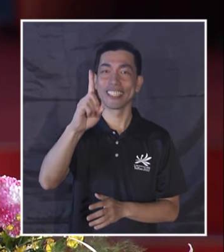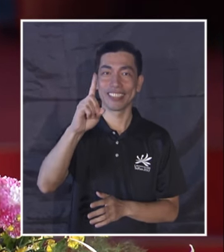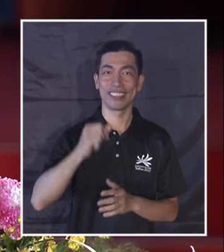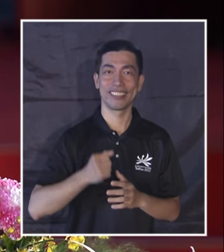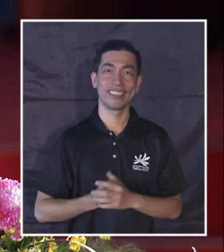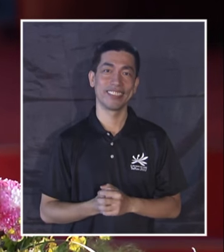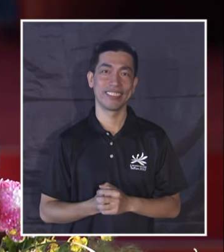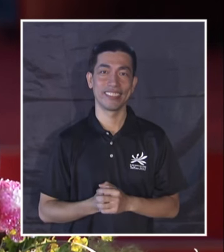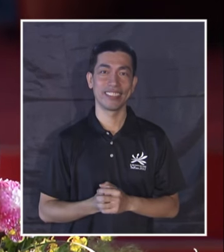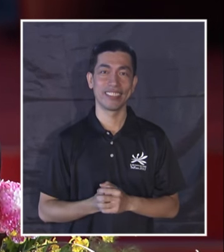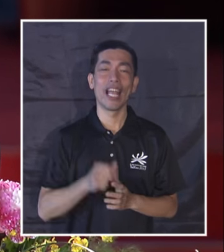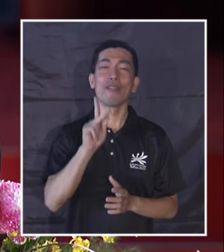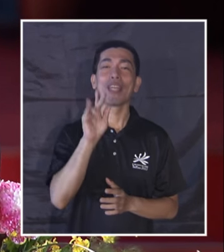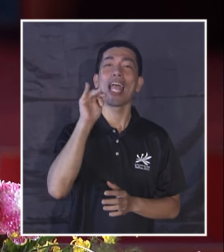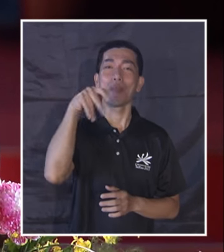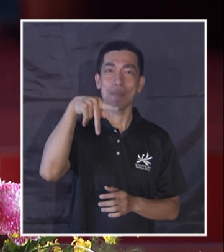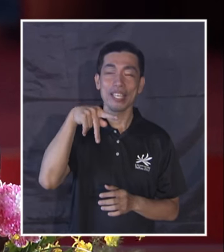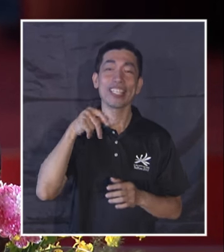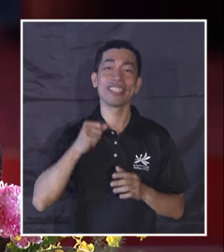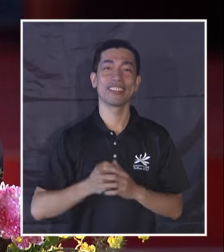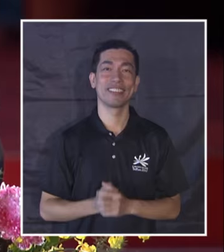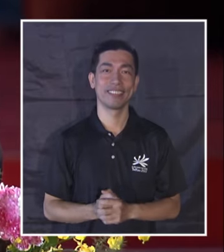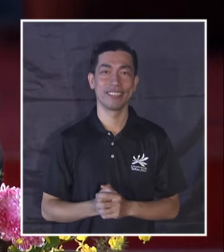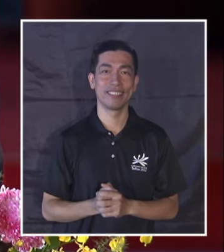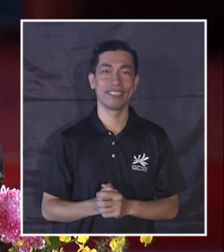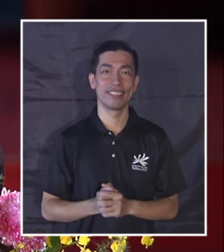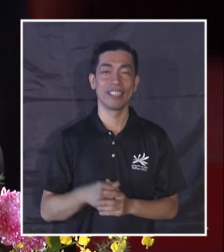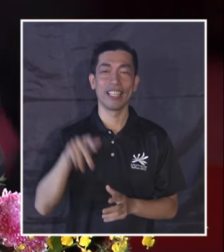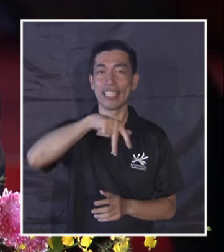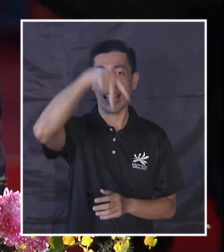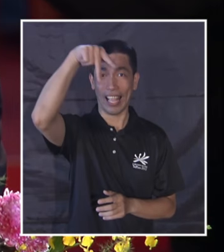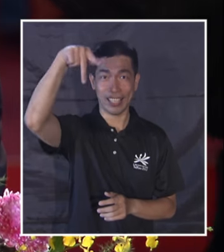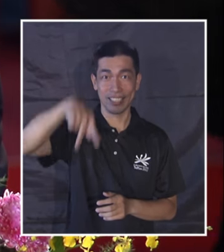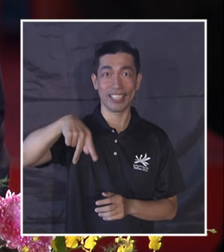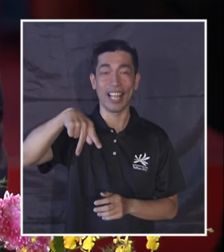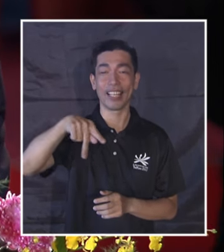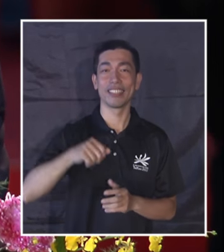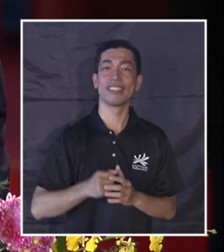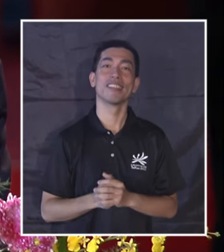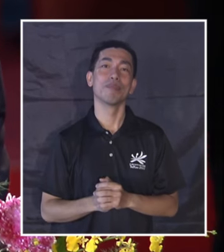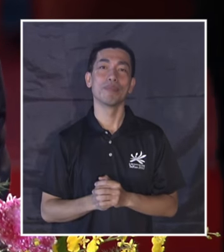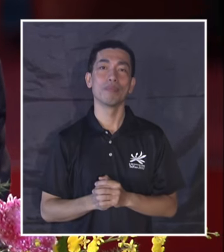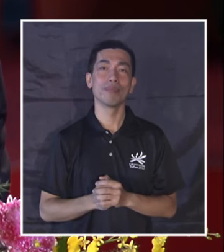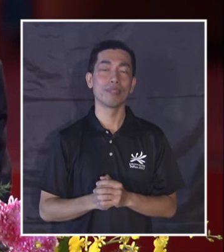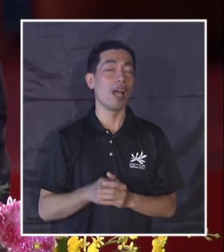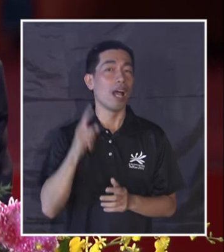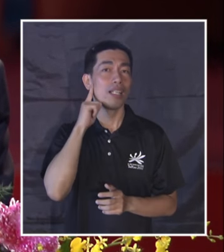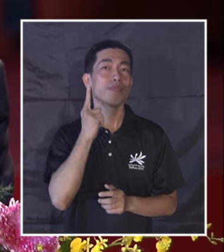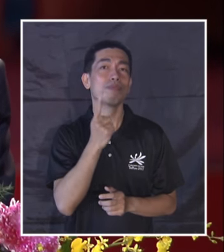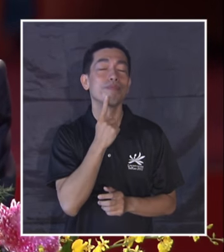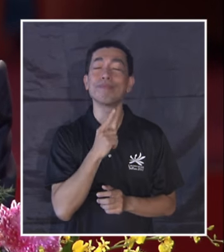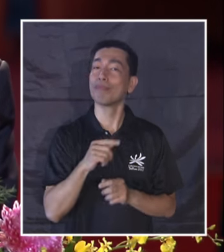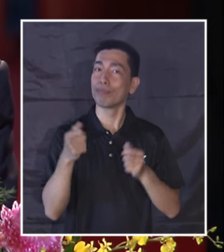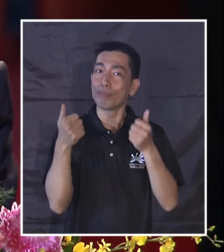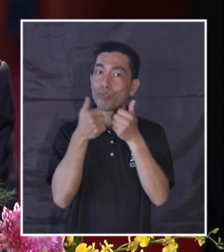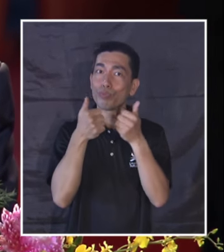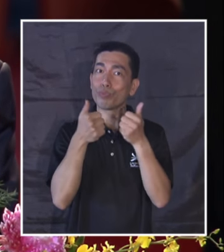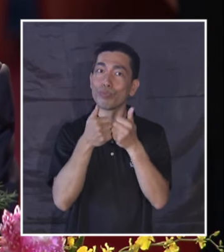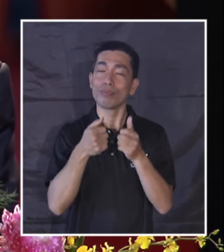耶杰夫先生，亚太听障运动总会主席边先生，